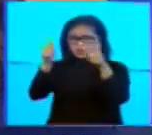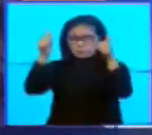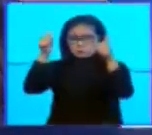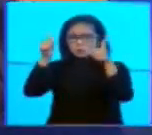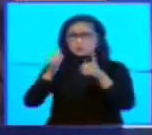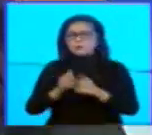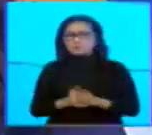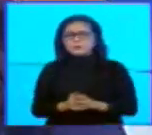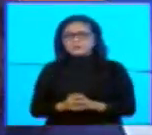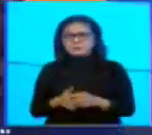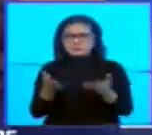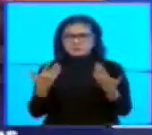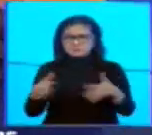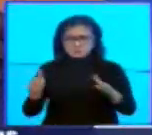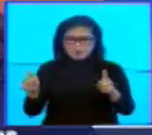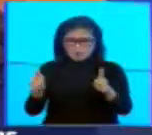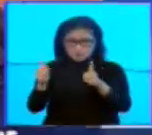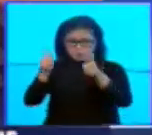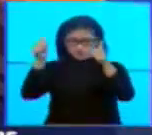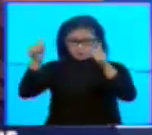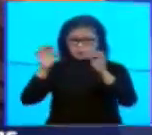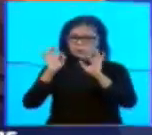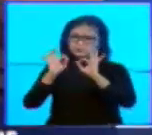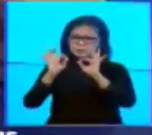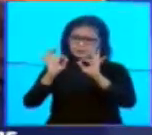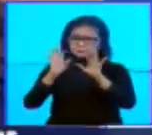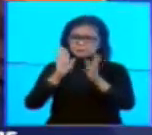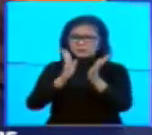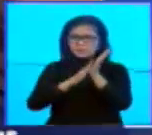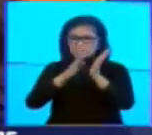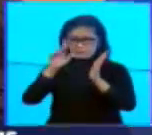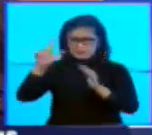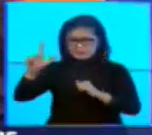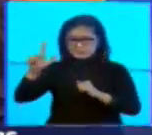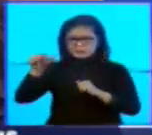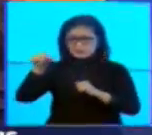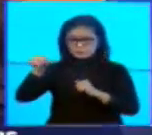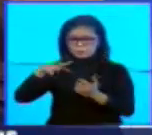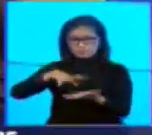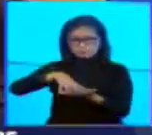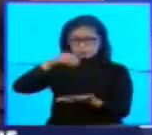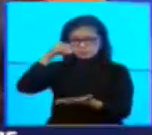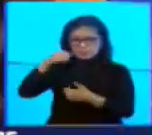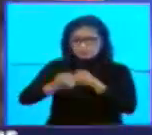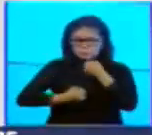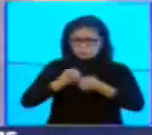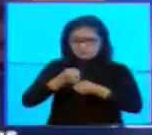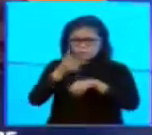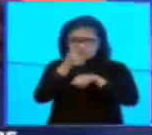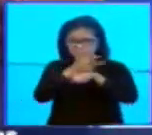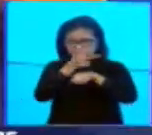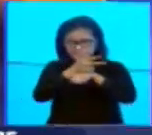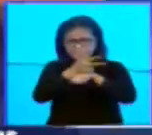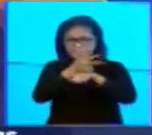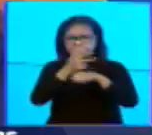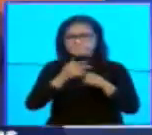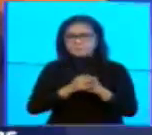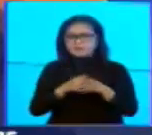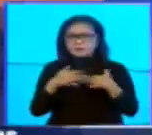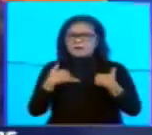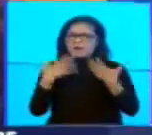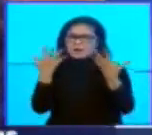sekali, lengkap ya, Movieland ini sepertinya akan menjadi pusat industri film dan TV series. Dan saya berharap ini